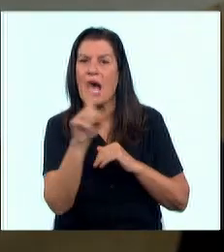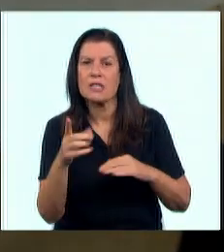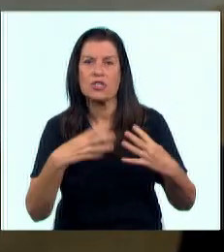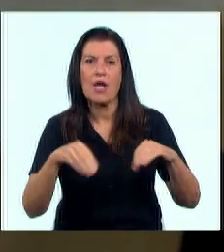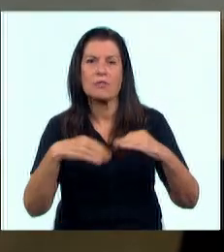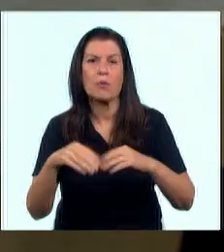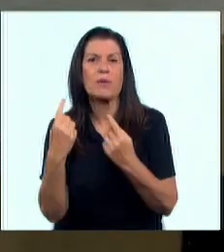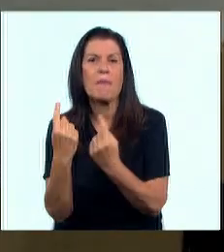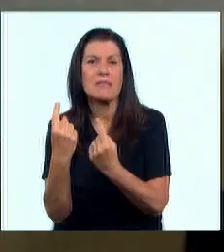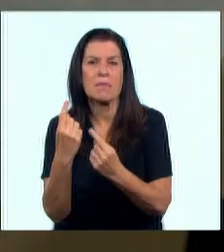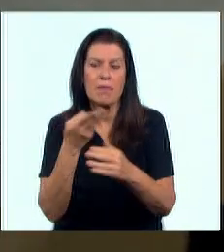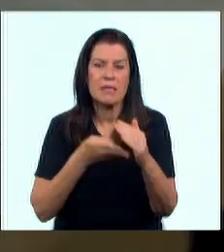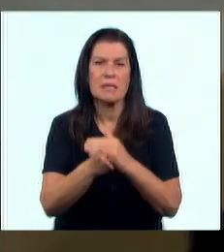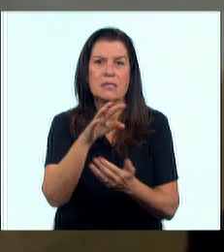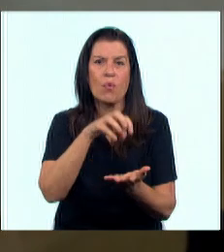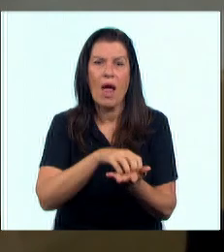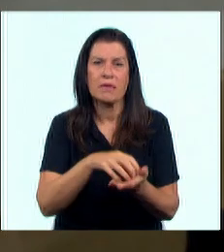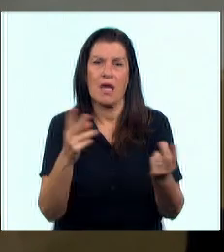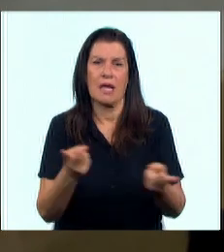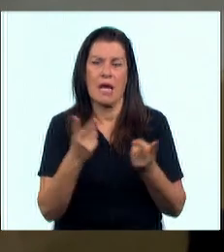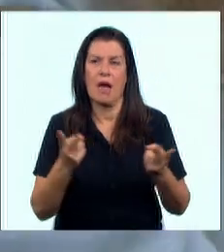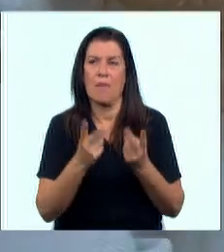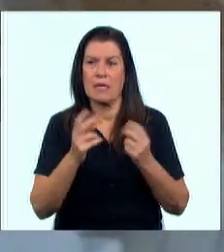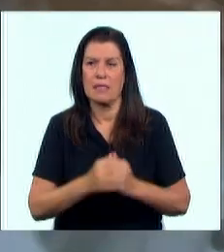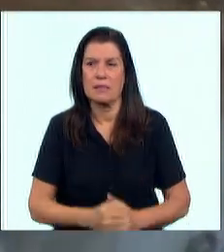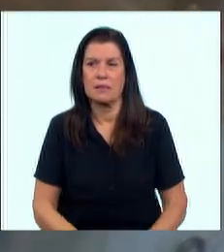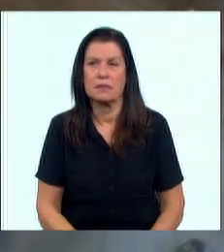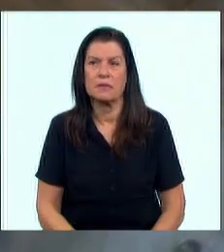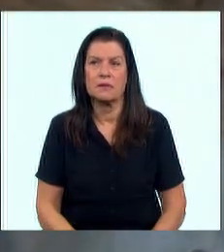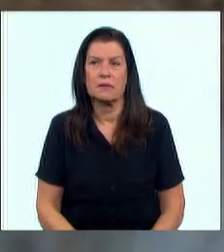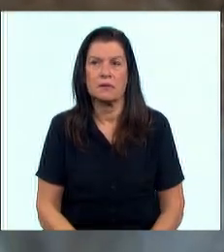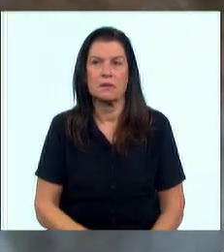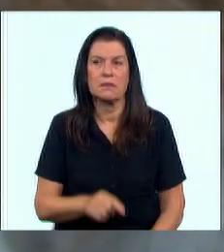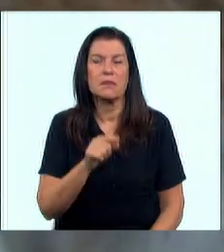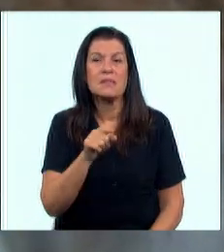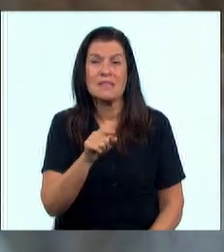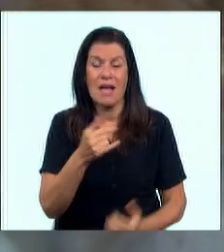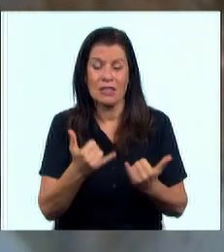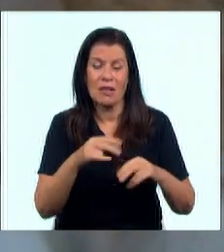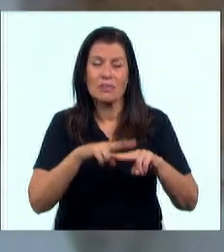ולחפש. עד יומי האחרון זה יישאר עליי בידיים.